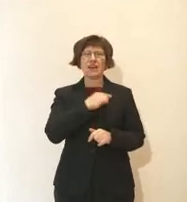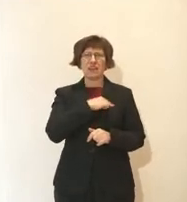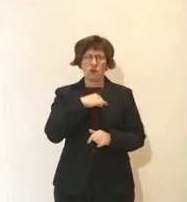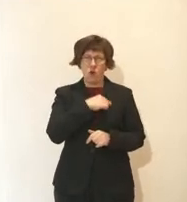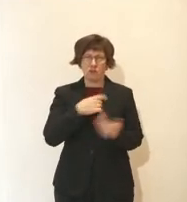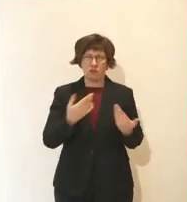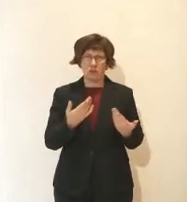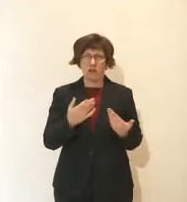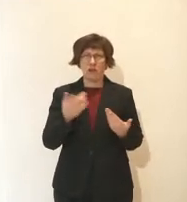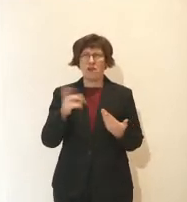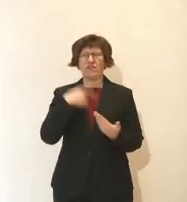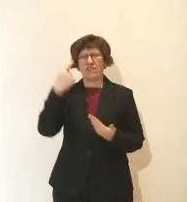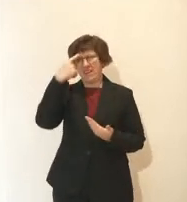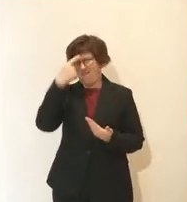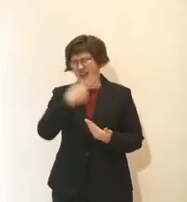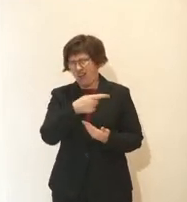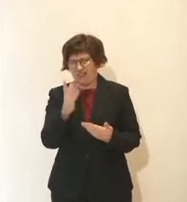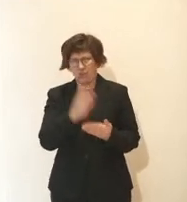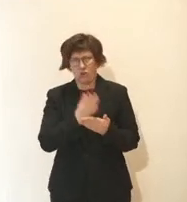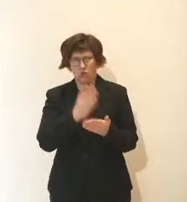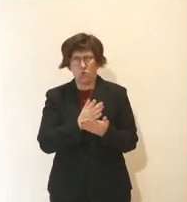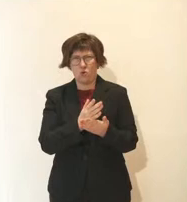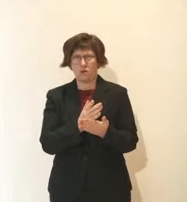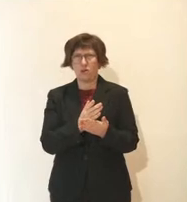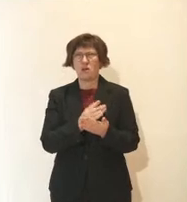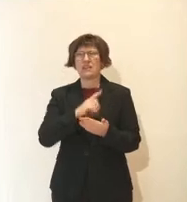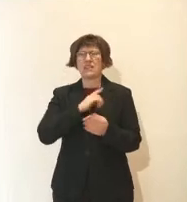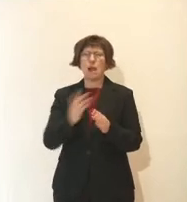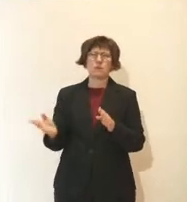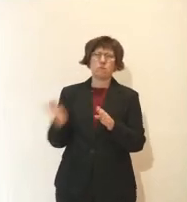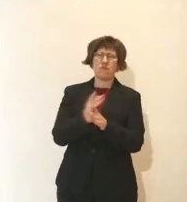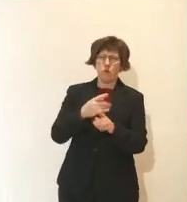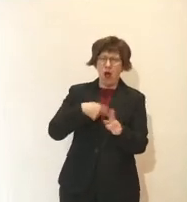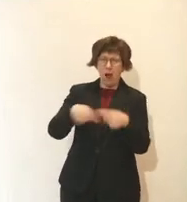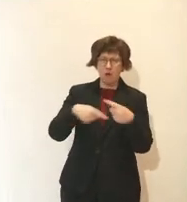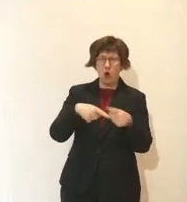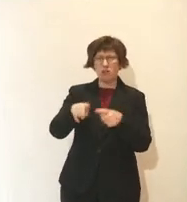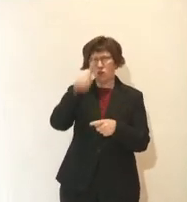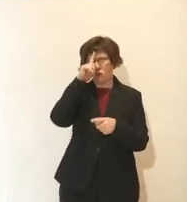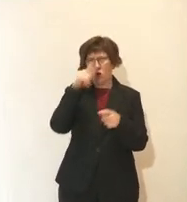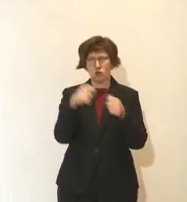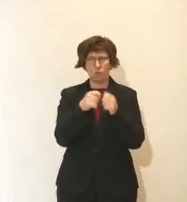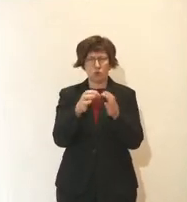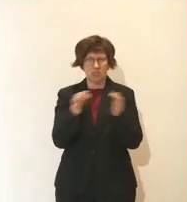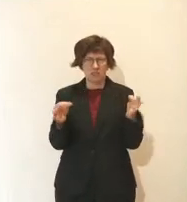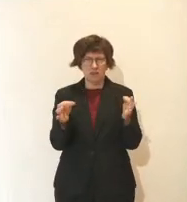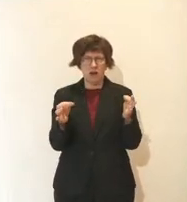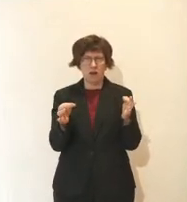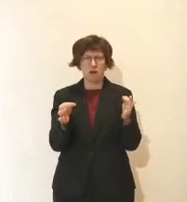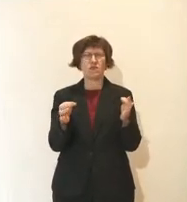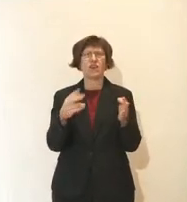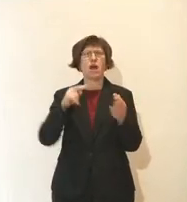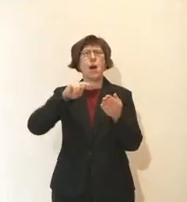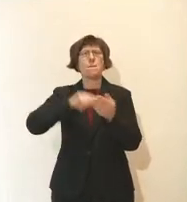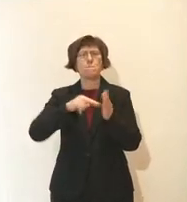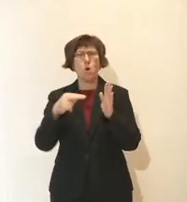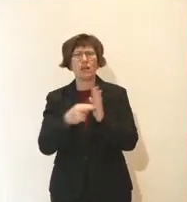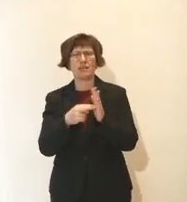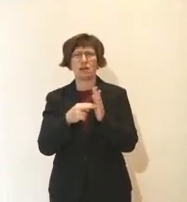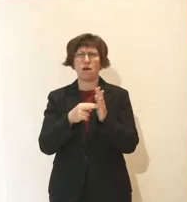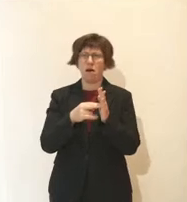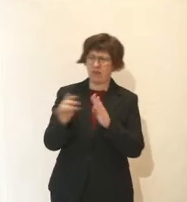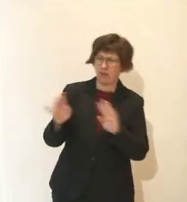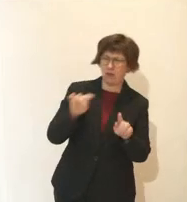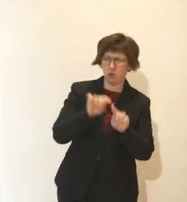es wissen viele bevor ich abgeordneter im deutschen bundestag wurde und als politiker an der einen oder